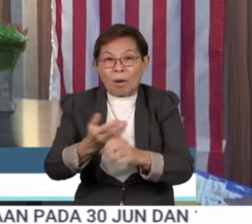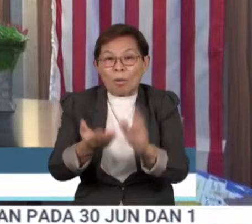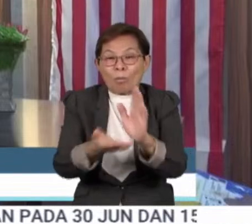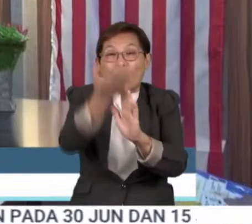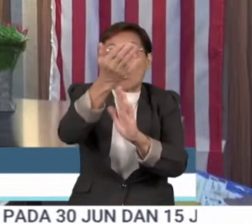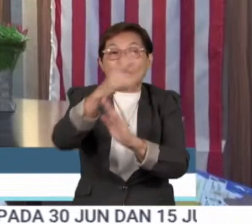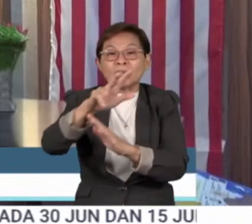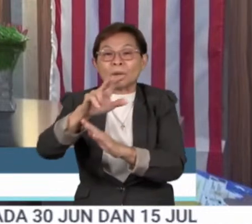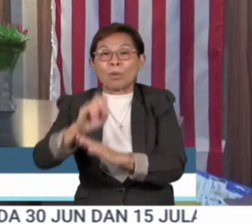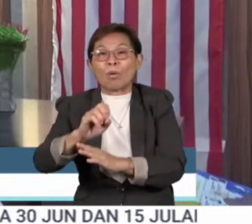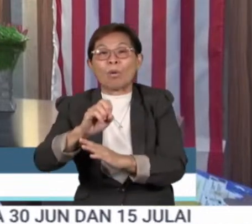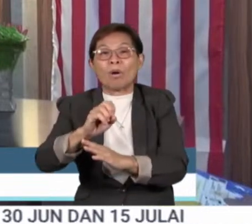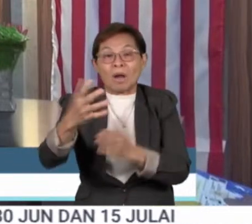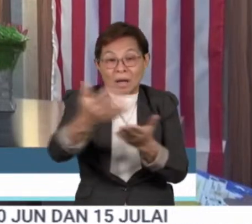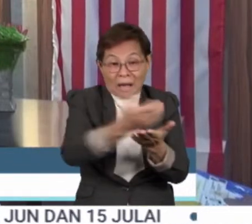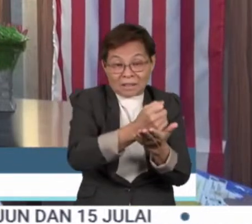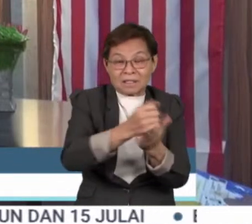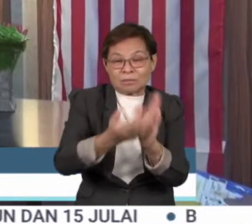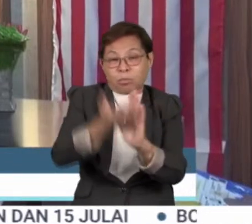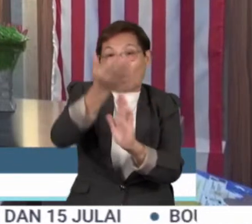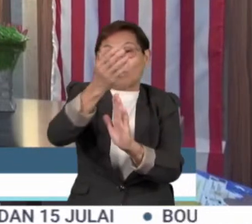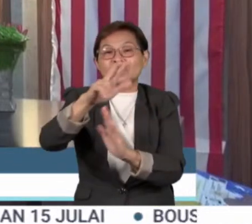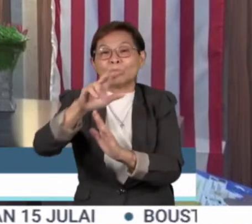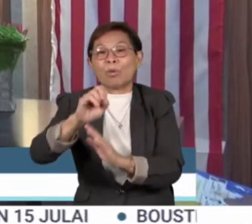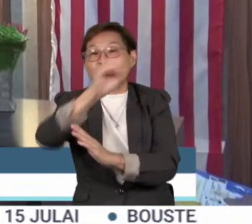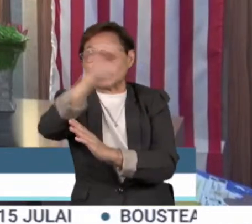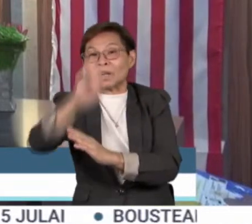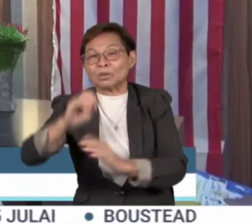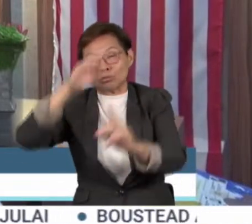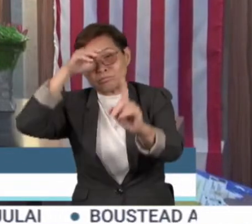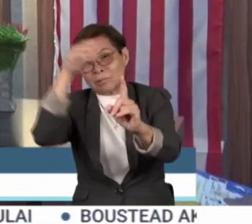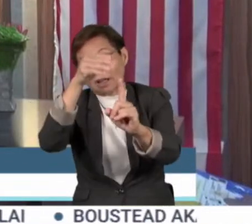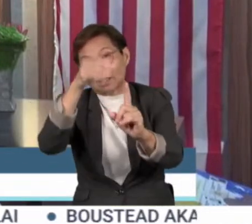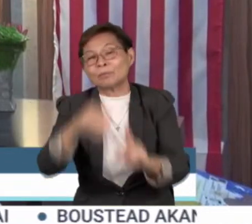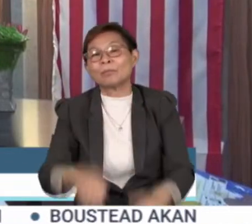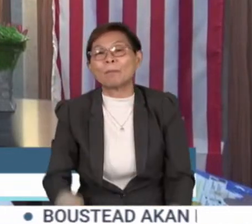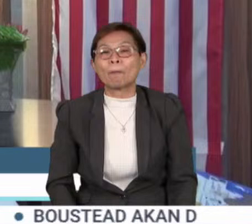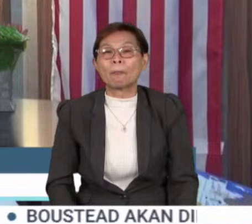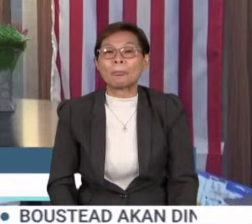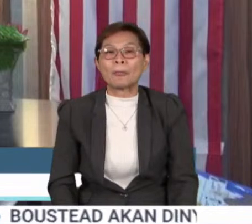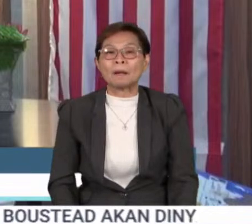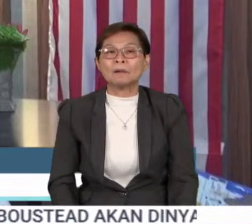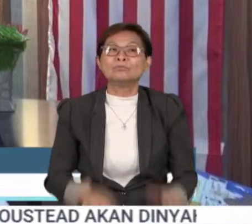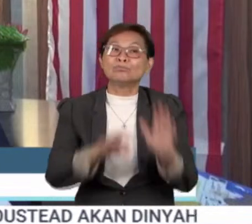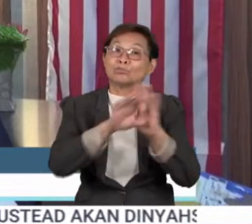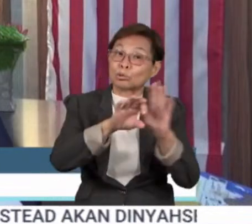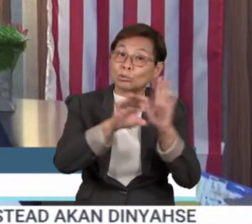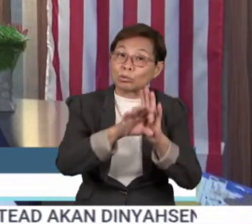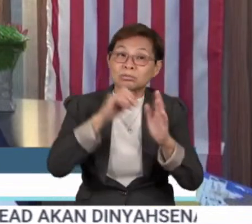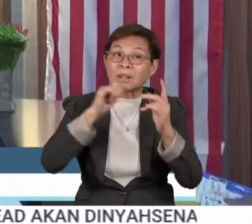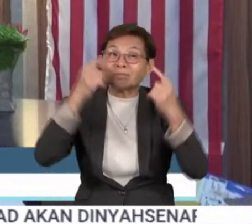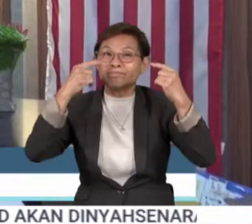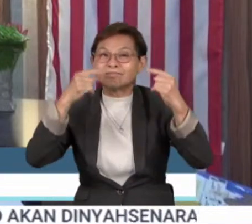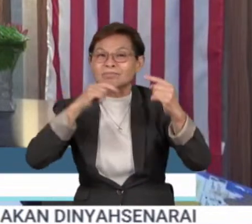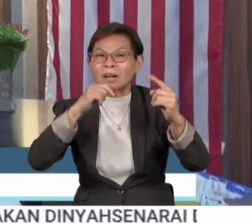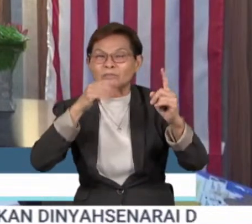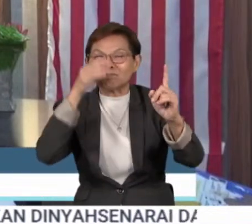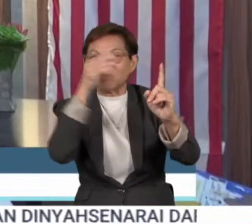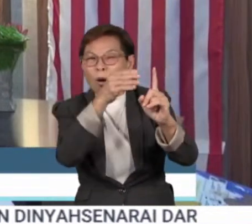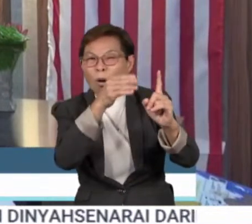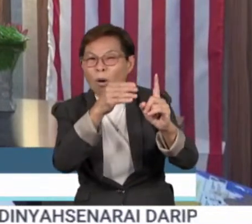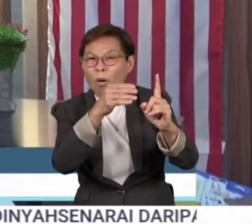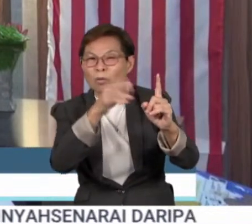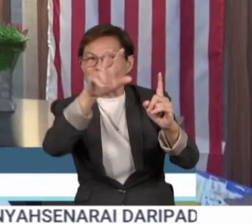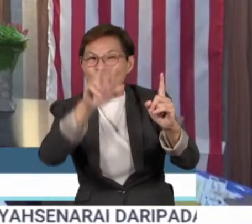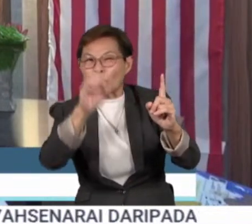sekurang-kurangnya 30% daripada pendapatan mereka. So itu targetnya lah. Kalau misalnya tak capai tahap 30%,